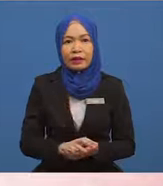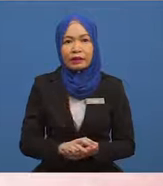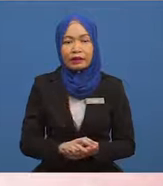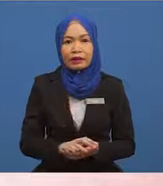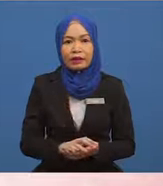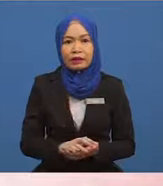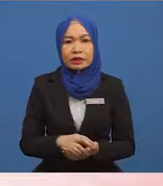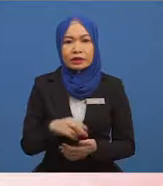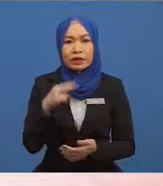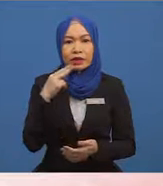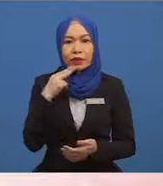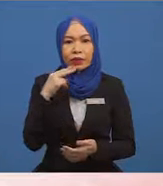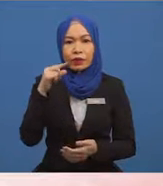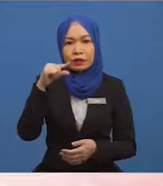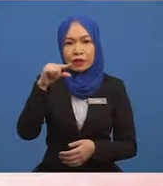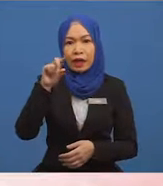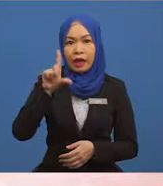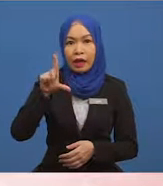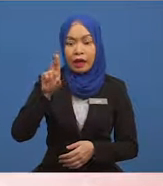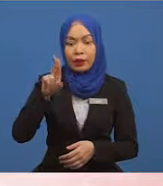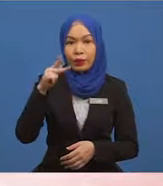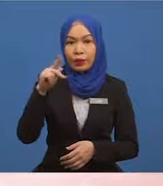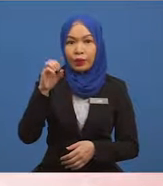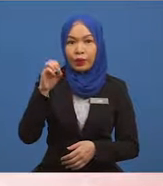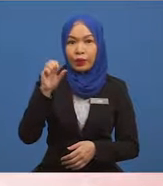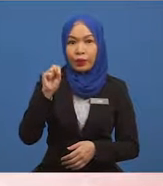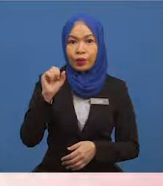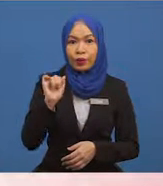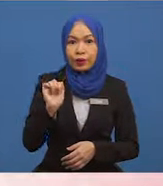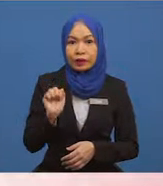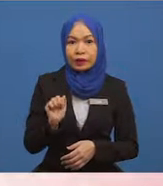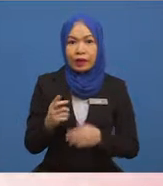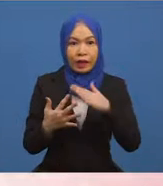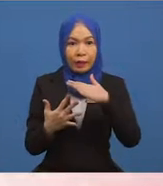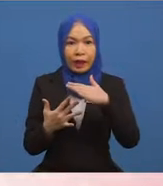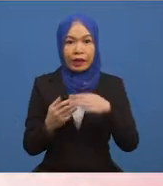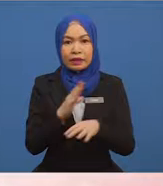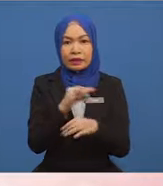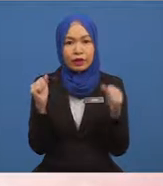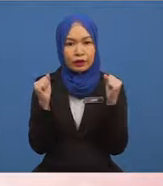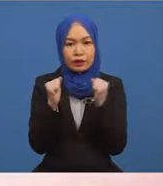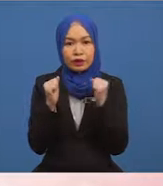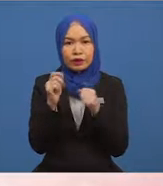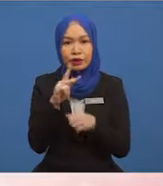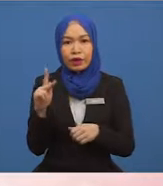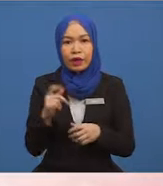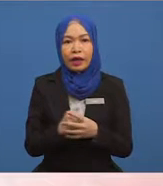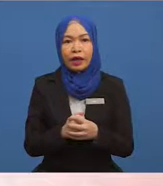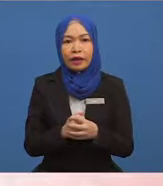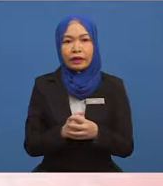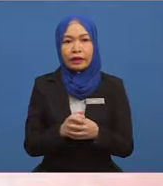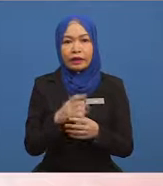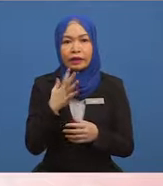yang telah dididihkan dan disejukkan, air kapur dan minyak